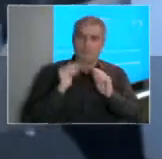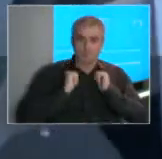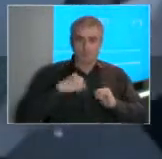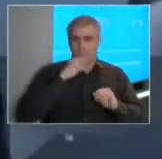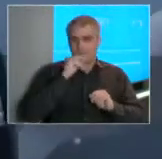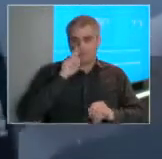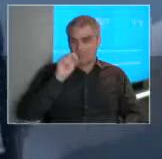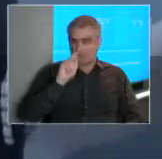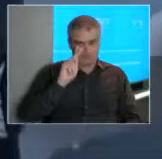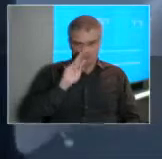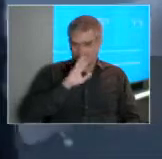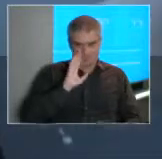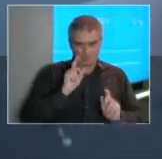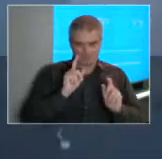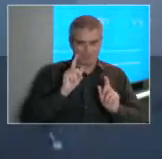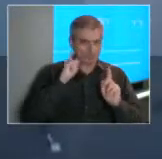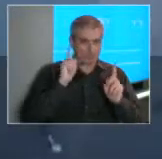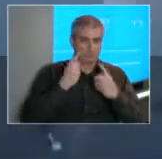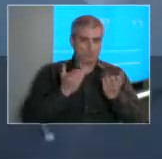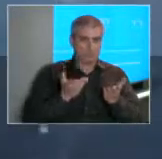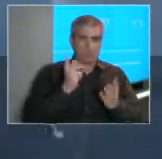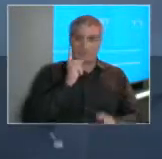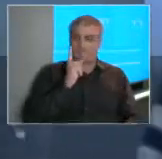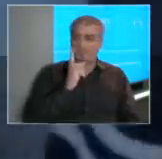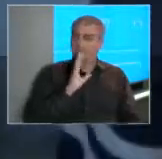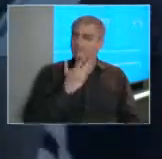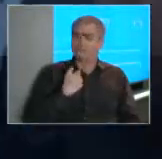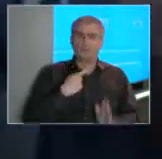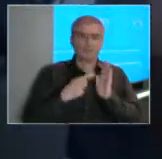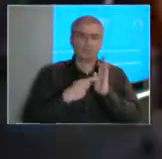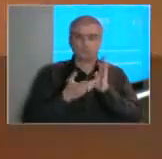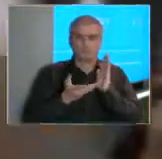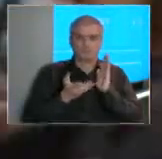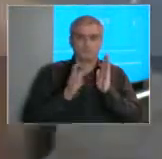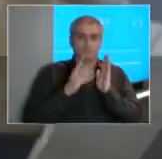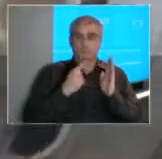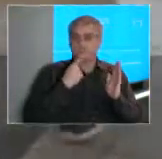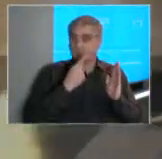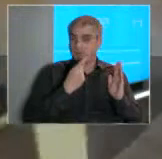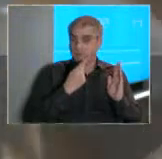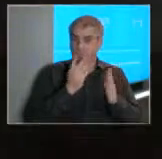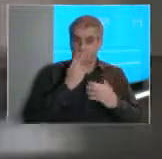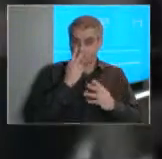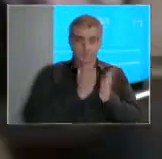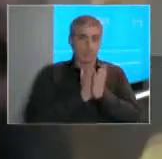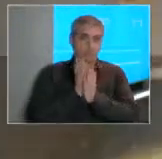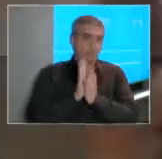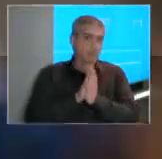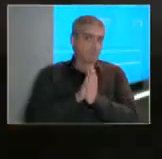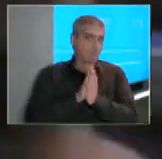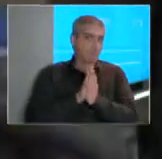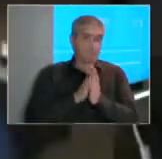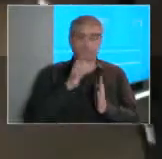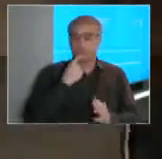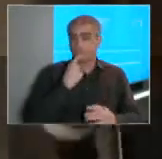לי לדבר על נועה קירלי, לא נמנע משומע המוזיקה הזו, אבל מה אנחנו דורשים ממנה? לו יצויר שמבחינה אובייקטיבית,